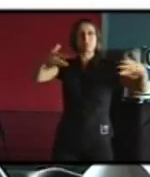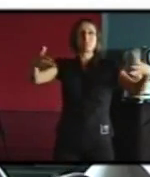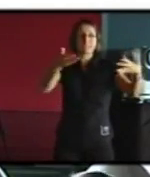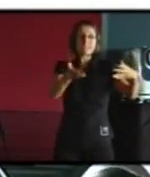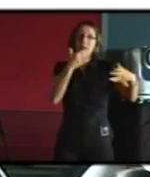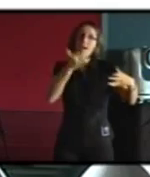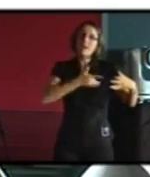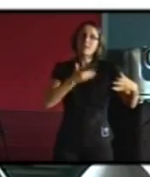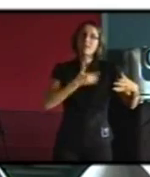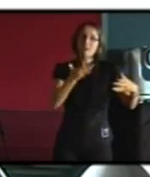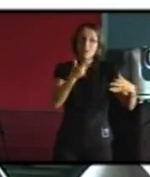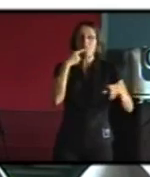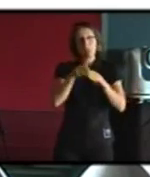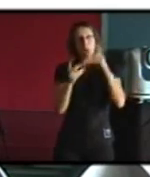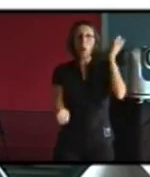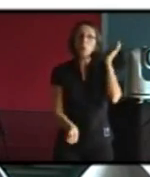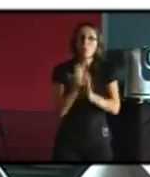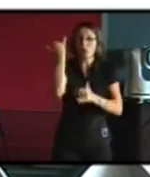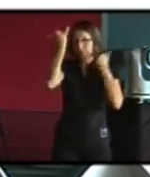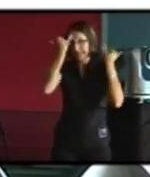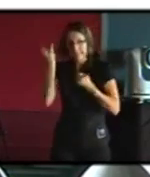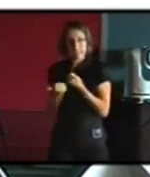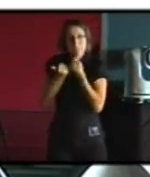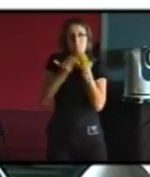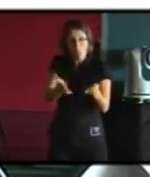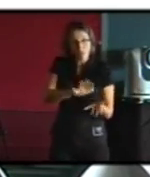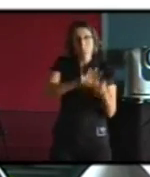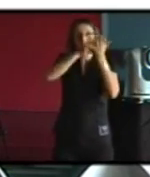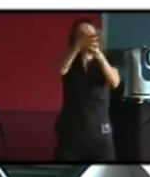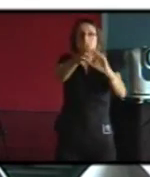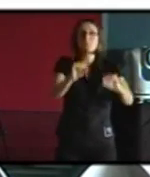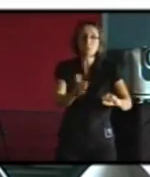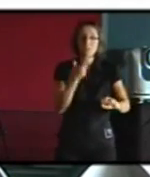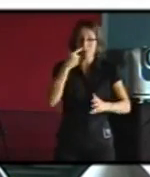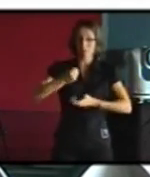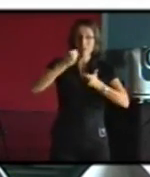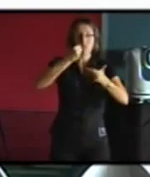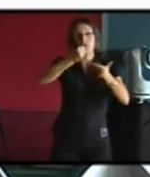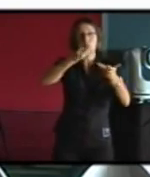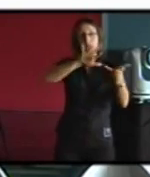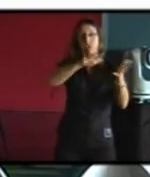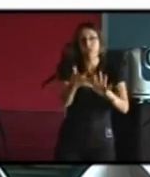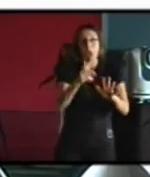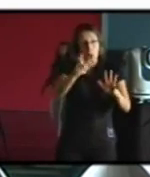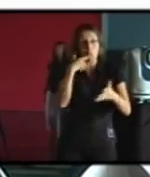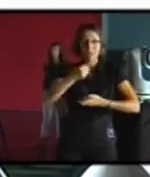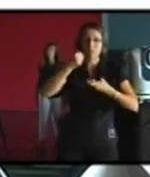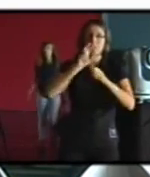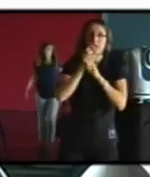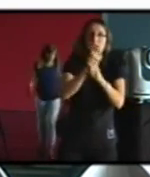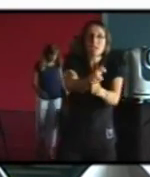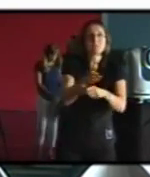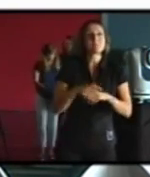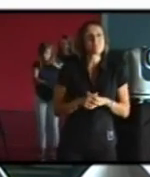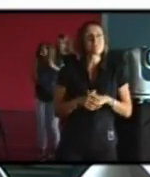avec des programmations nouvelles, innovantes, qui permettent de recycler ce patrimoine de bureaux. Donc là, je vous montre des images, parce que je